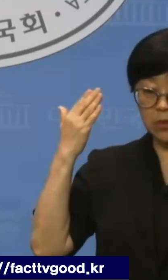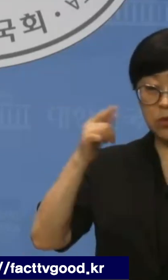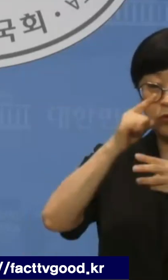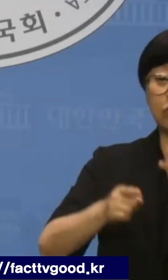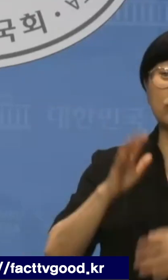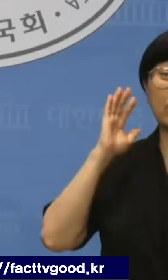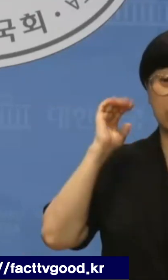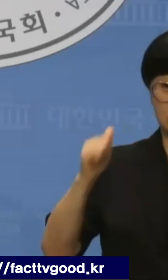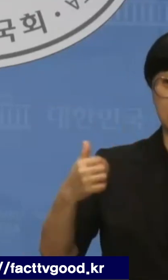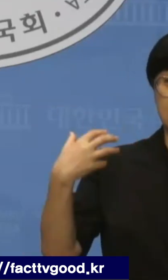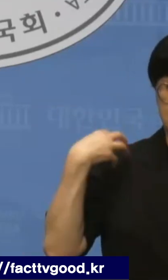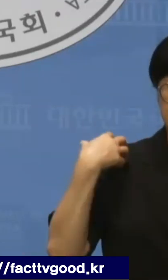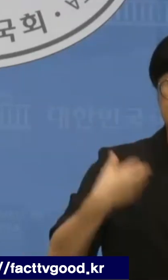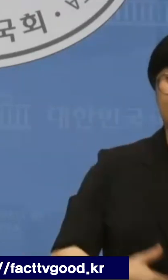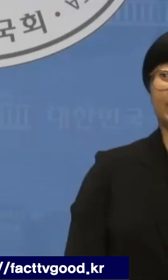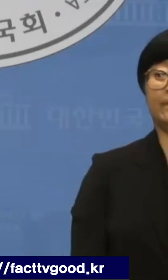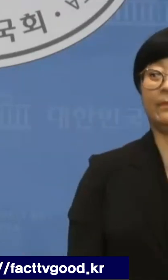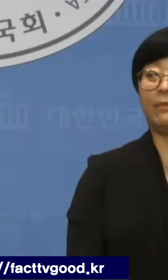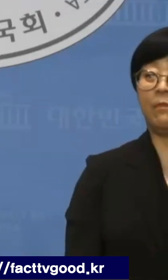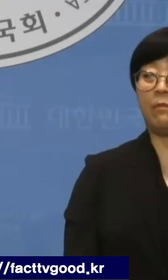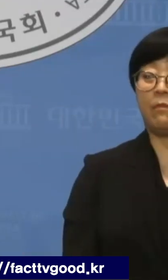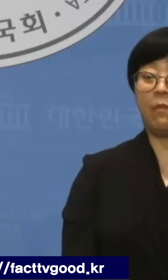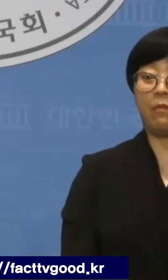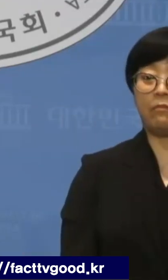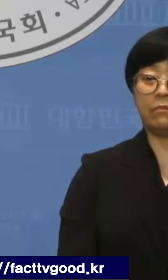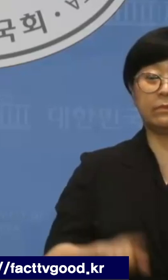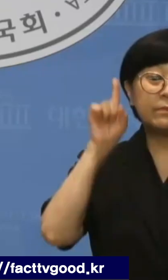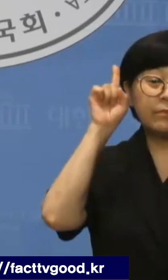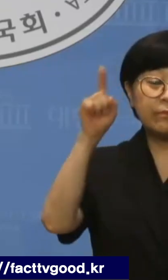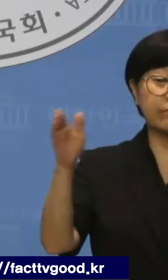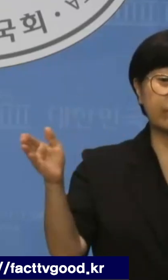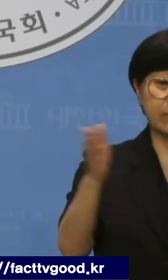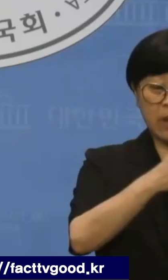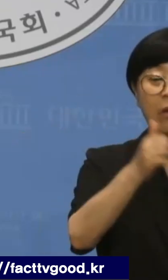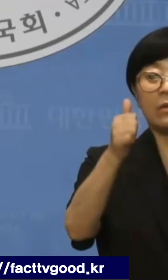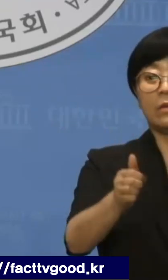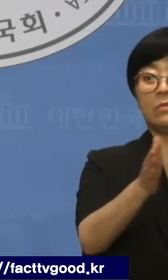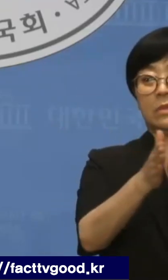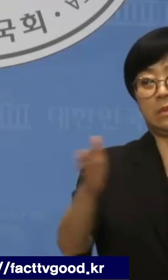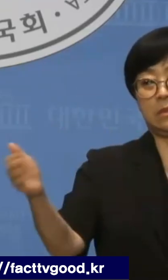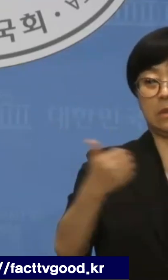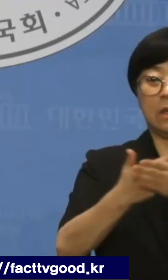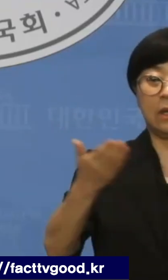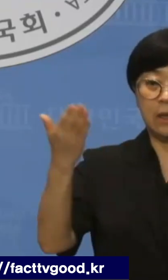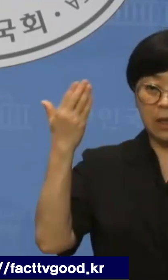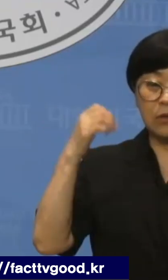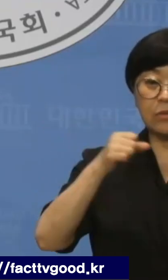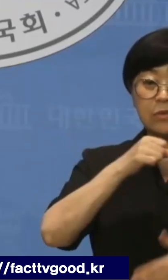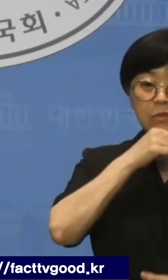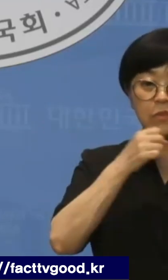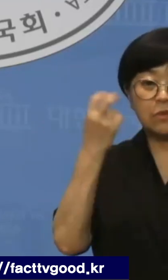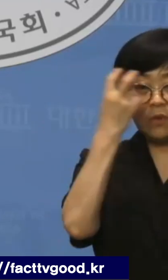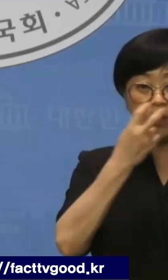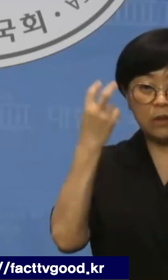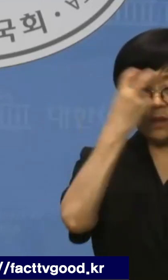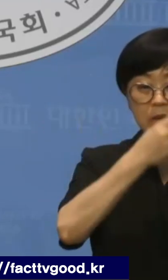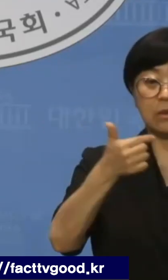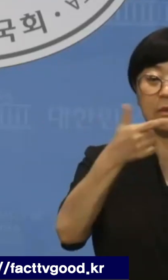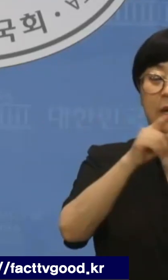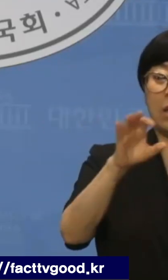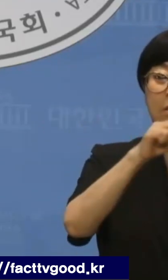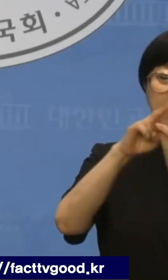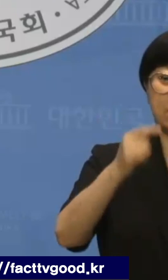윤석열 대통령이 책임지십시오. 당장 내일부터 시험이 시작되는데 학교 성적을 관리하는